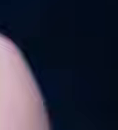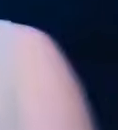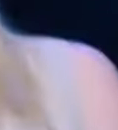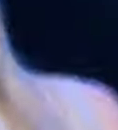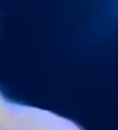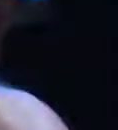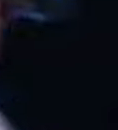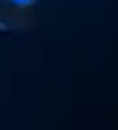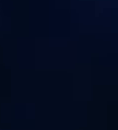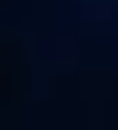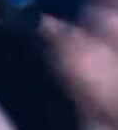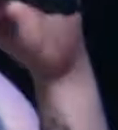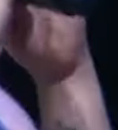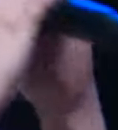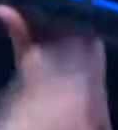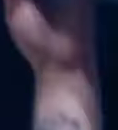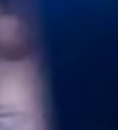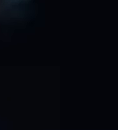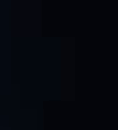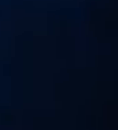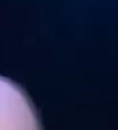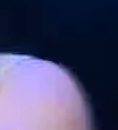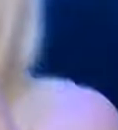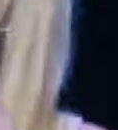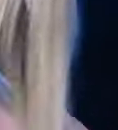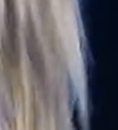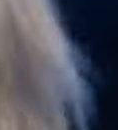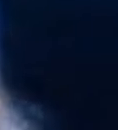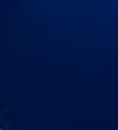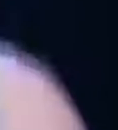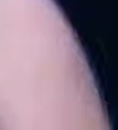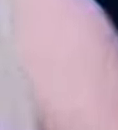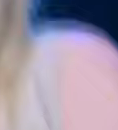to widzi, co znaczy szczęśliwy być